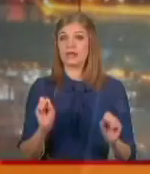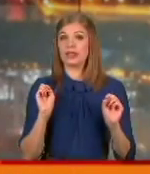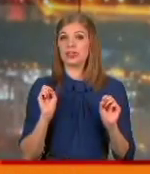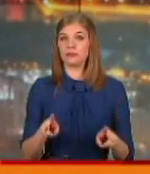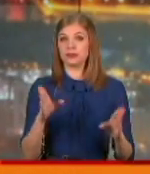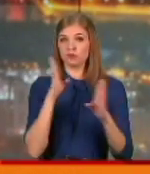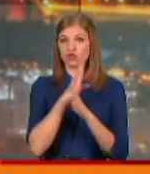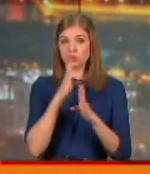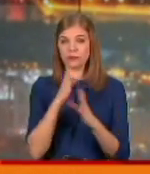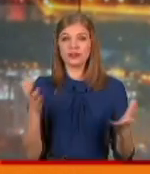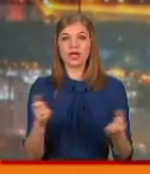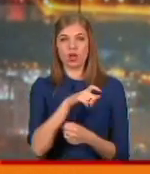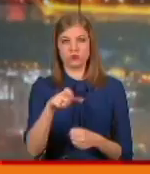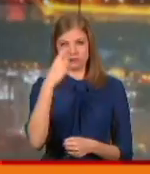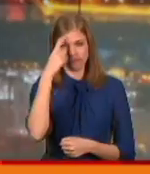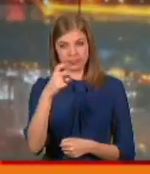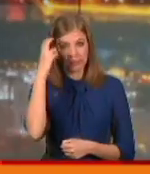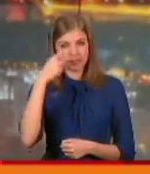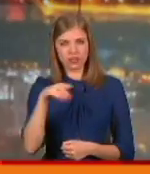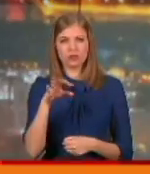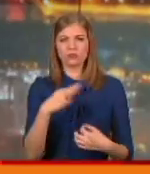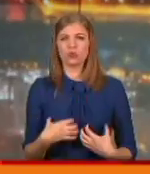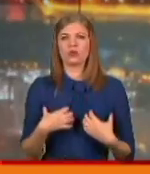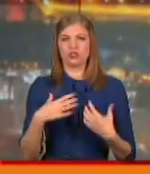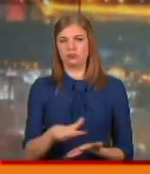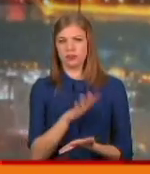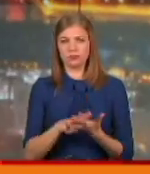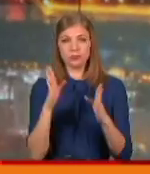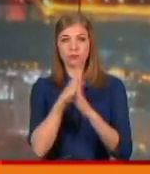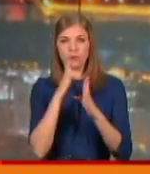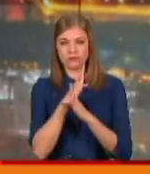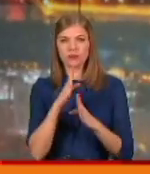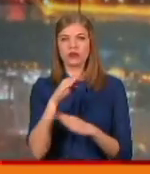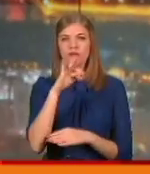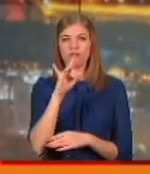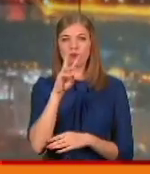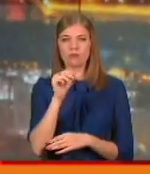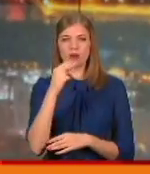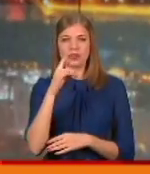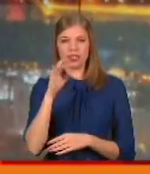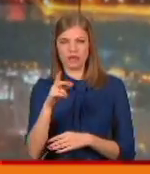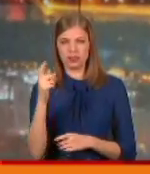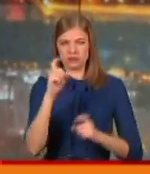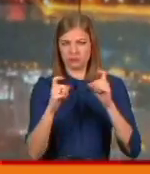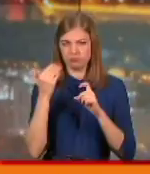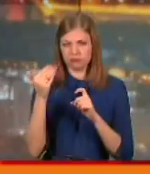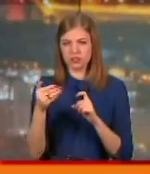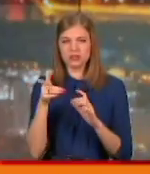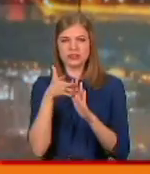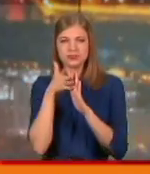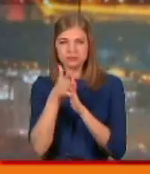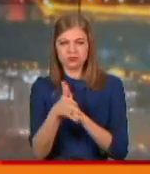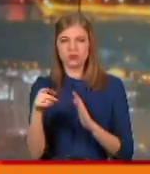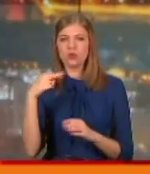Небезпечне повітря. Рятувальники попереджають киян про критичне забруднення повітря формальдегідами та діоксидом азоту. Концентрація